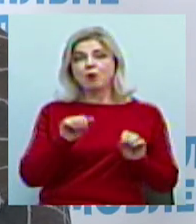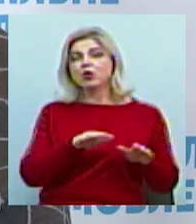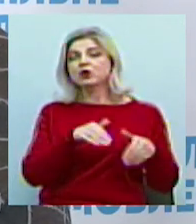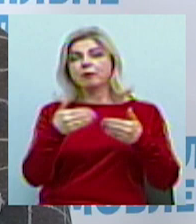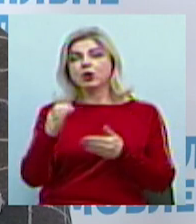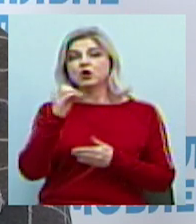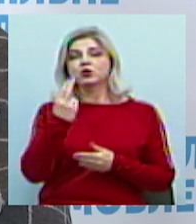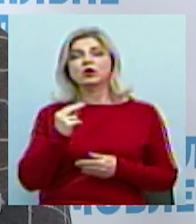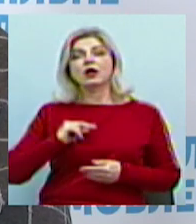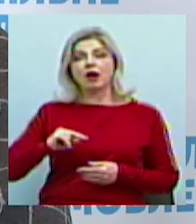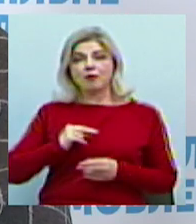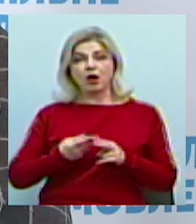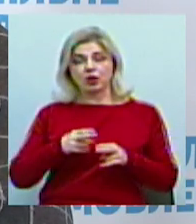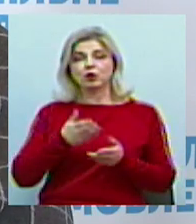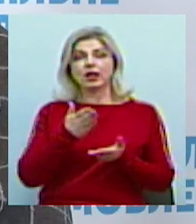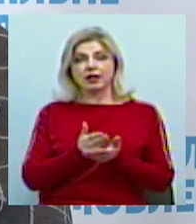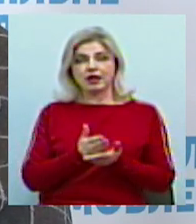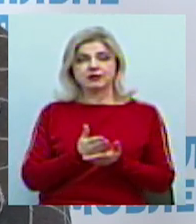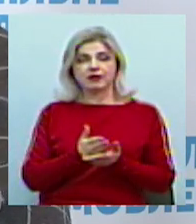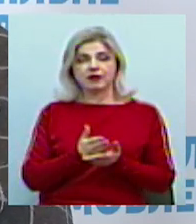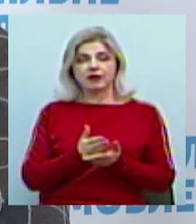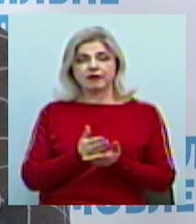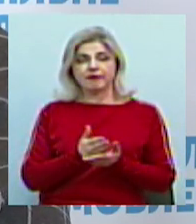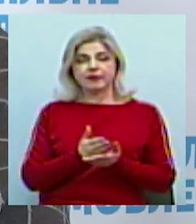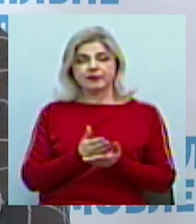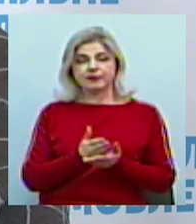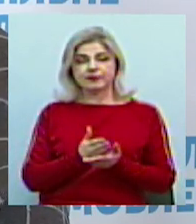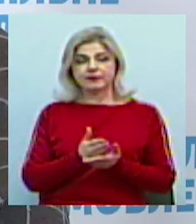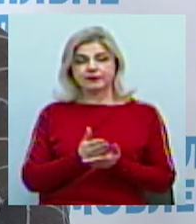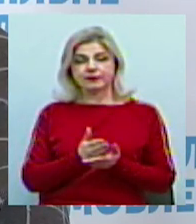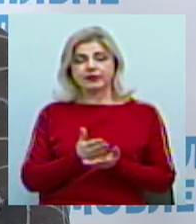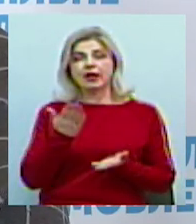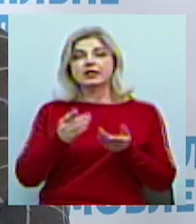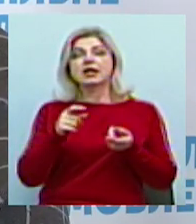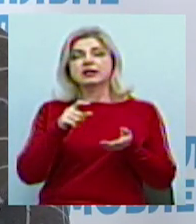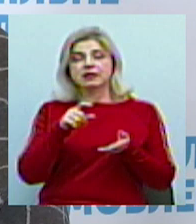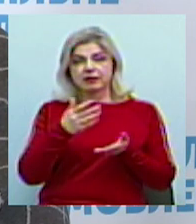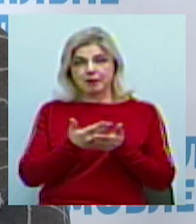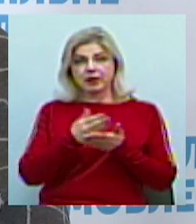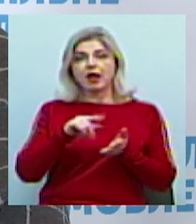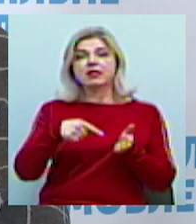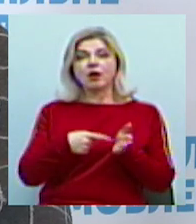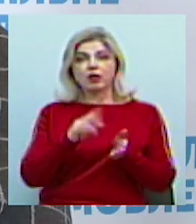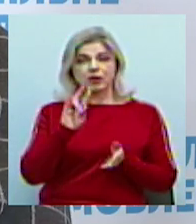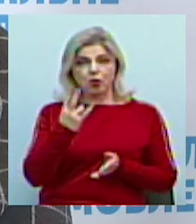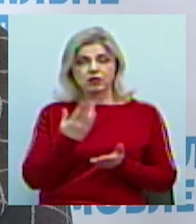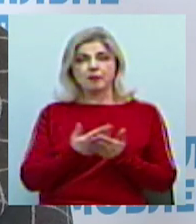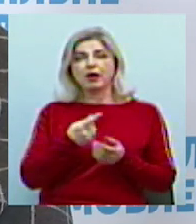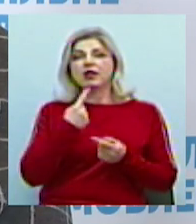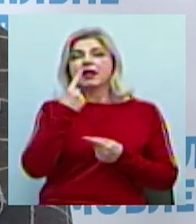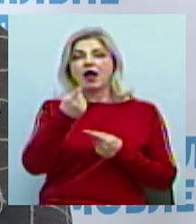до соціальних працівників, які працюють у нас, ну ще раз кажу, якщо це стосується міста Миколаєва, то, наприклад, у нас є в віддалених районах,